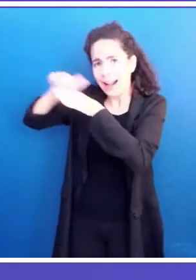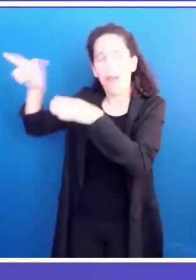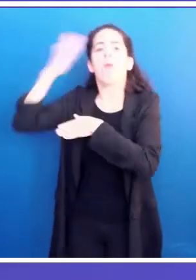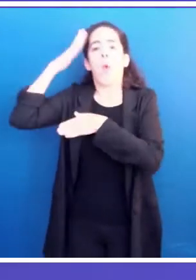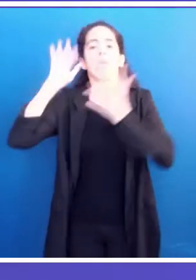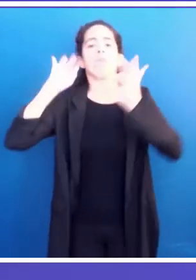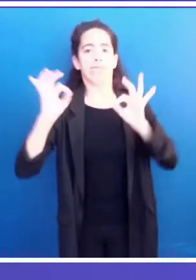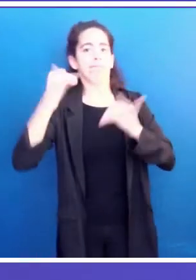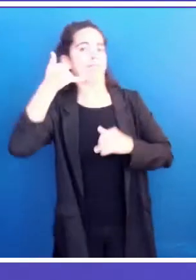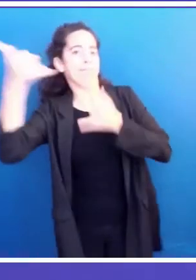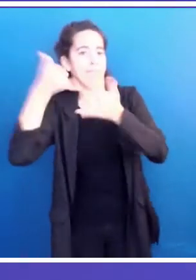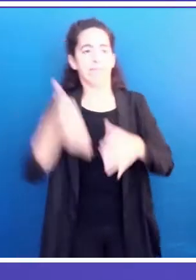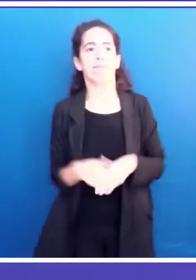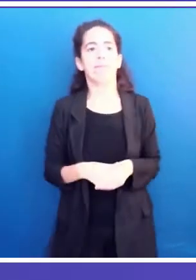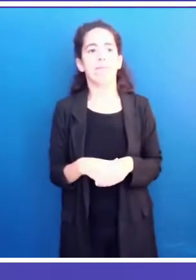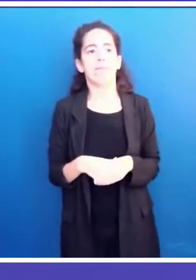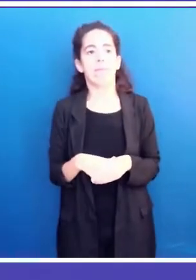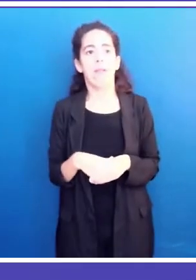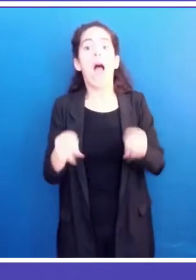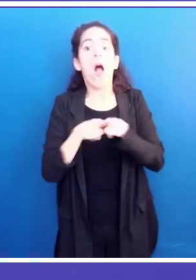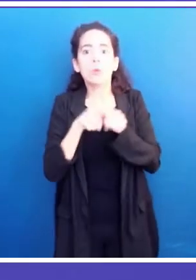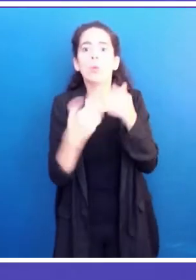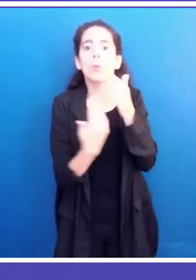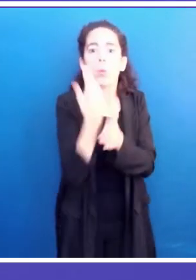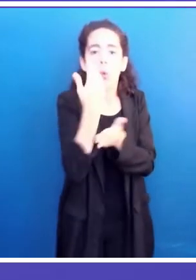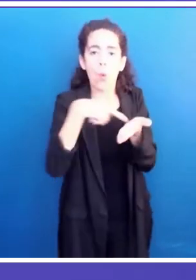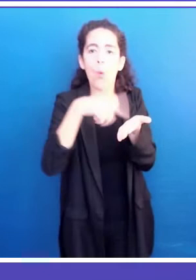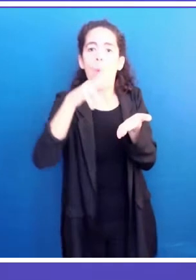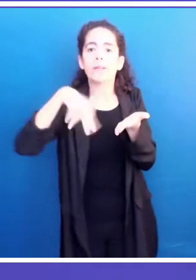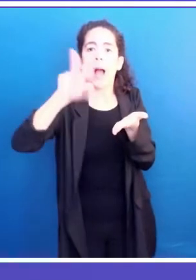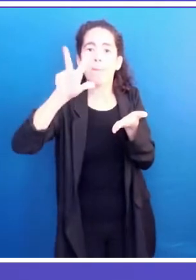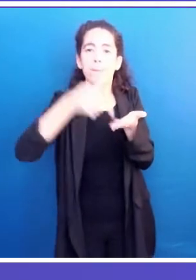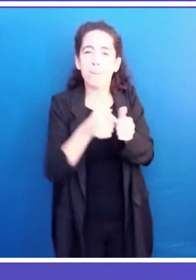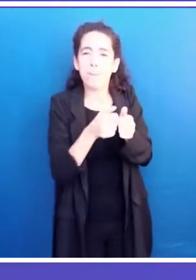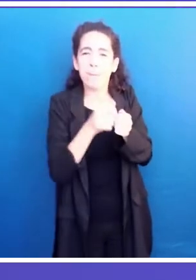إلى خدمة الاتصال كان هناك خط على الإنترنت